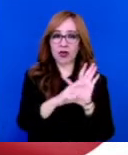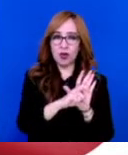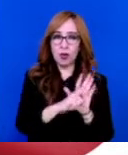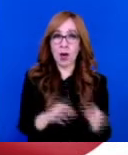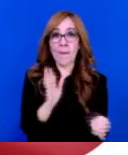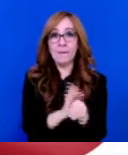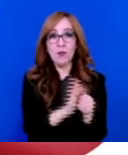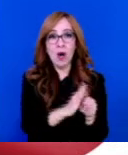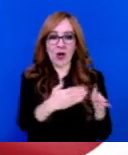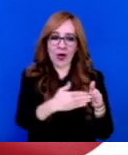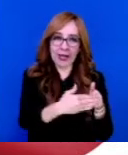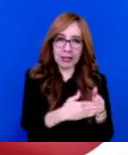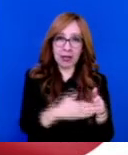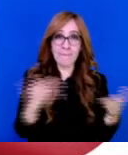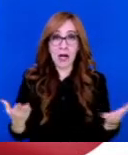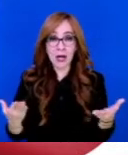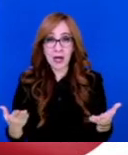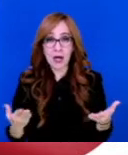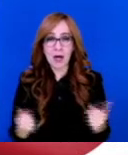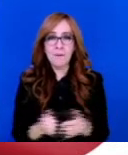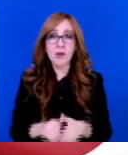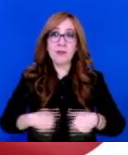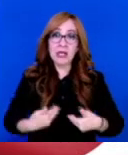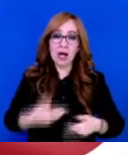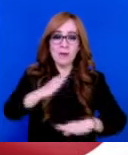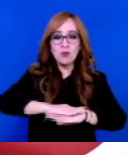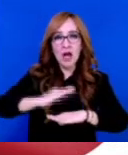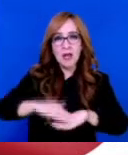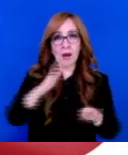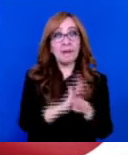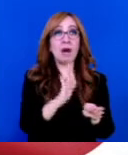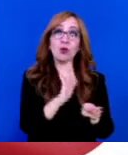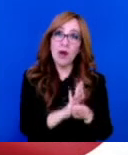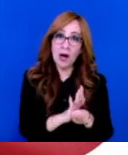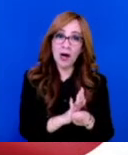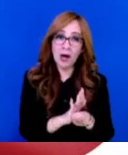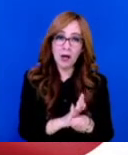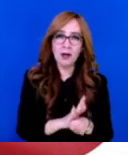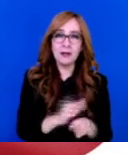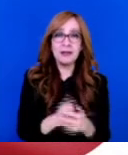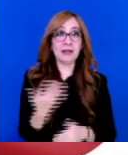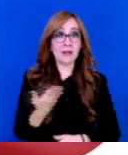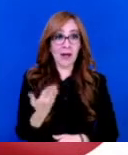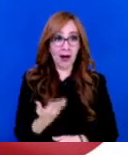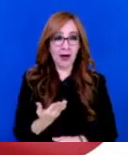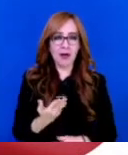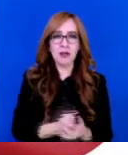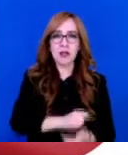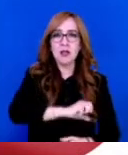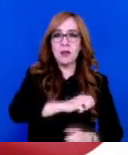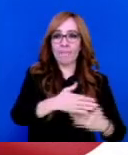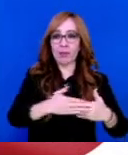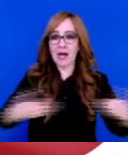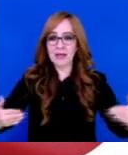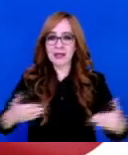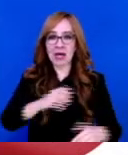Corner. Bagaimana kita menghadirkan budaya Papua, kita perkenalkan budaya Papua di lintas wilayah perbatasan